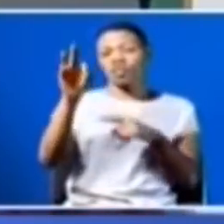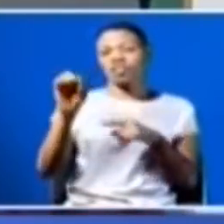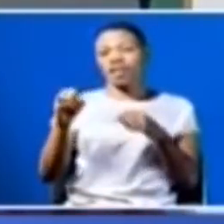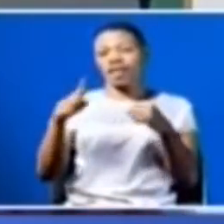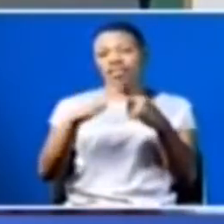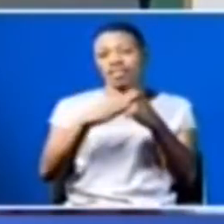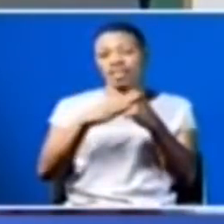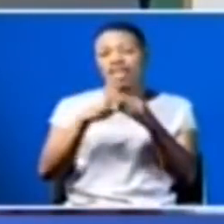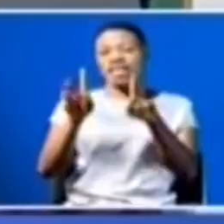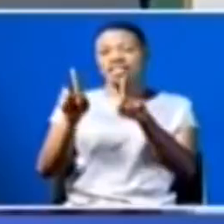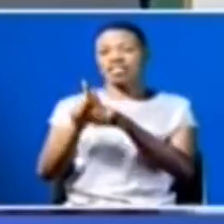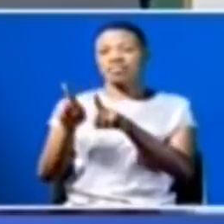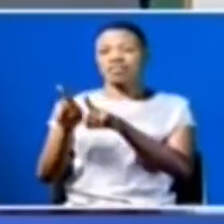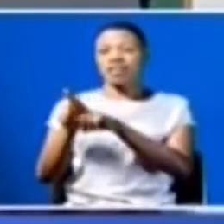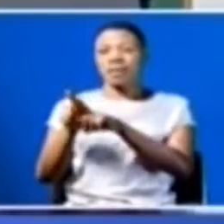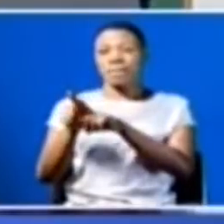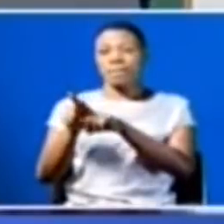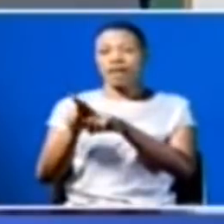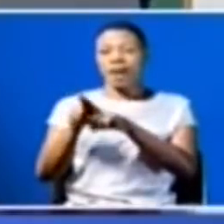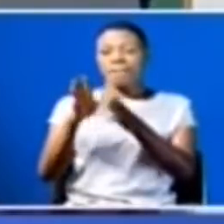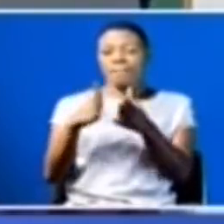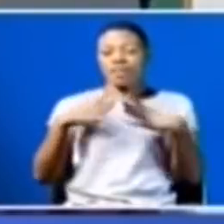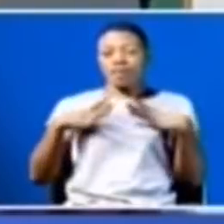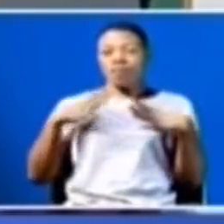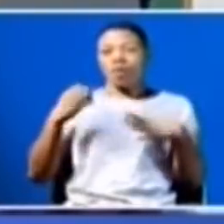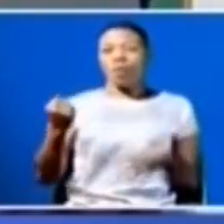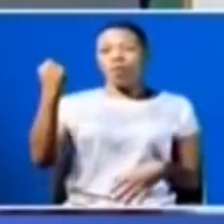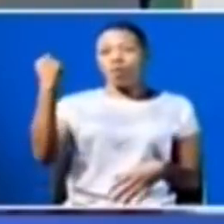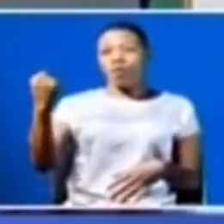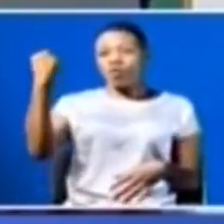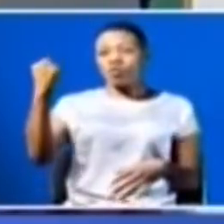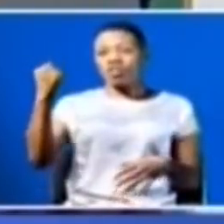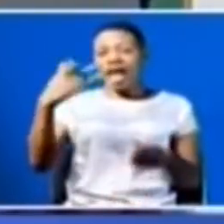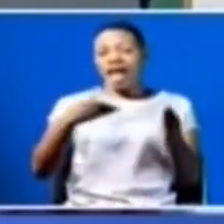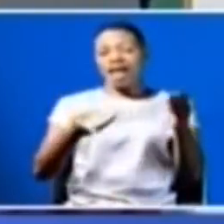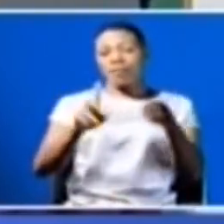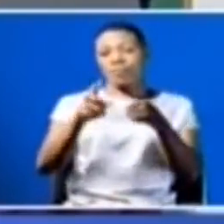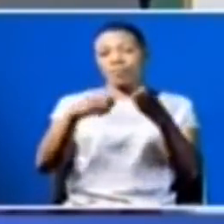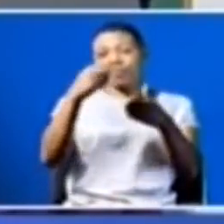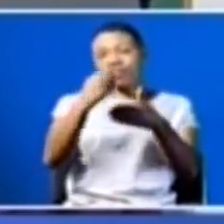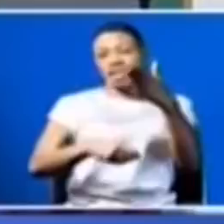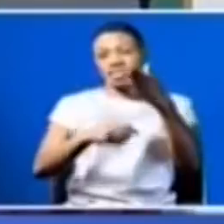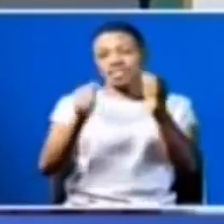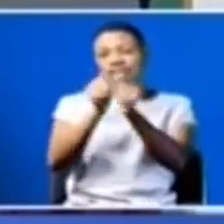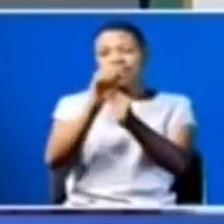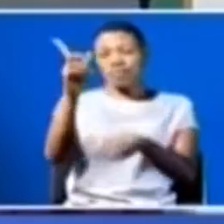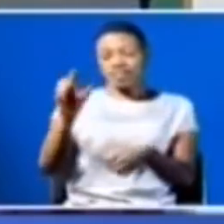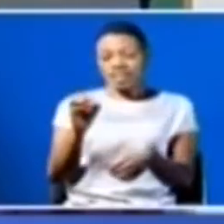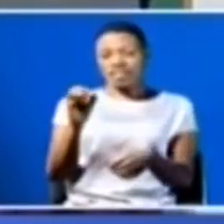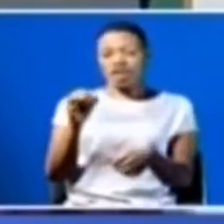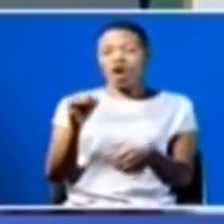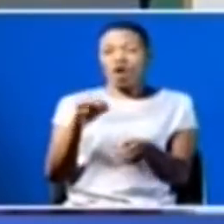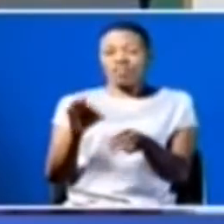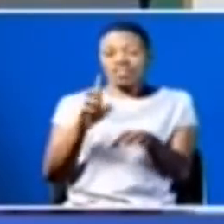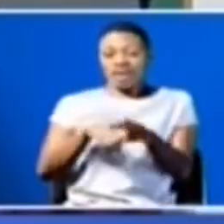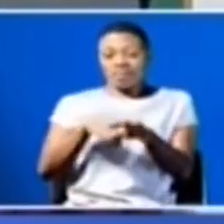2018-2019. Hata hivyo, wachezaji wa kamari ya patapotea wametandikwa na ushuru wa 10% ya fedha ambazo watawekeza.